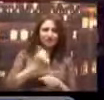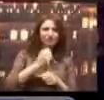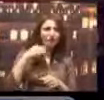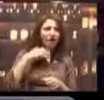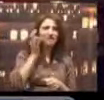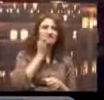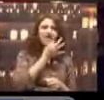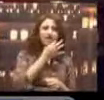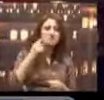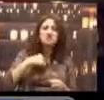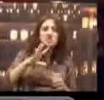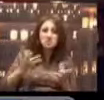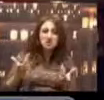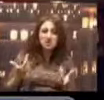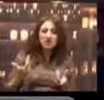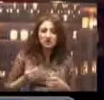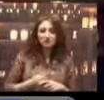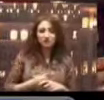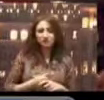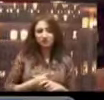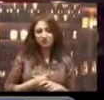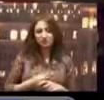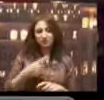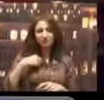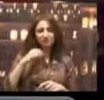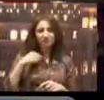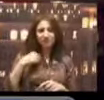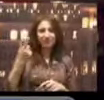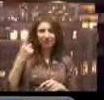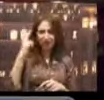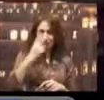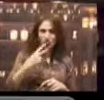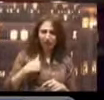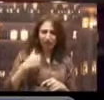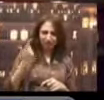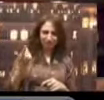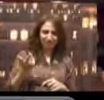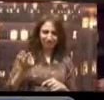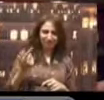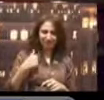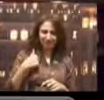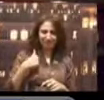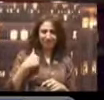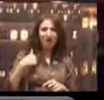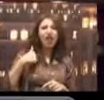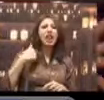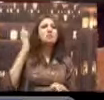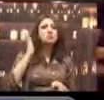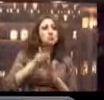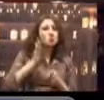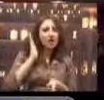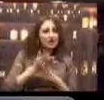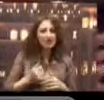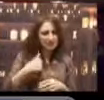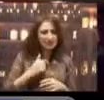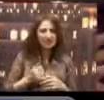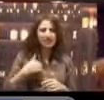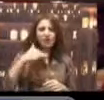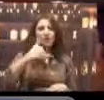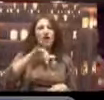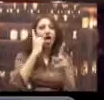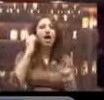يعني. فقال لي انت مين؟ قلت له لا مفيش اساسا، انا خضني حتى اتخضيت يعني. قلت له لا انا ممثل وجاي عند